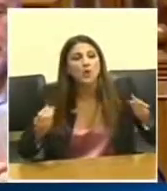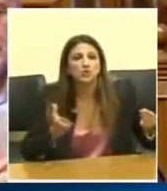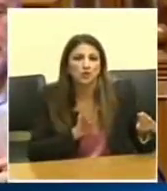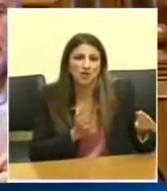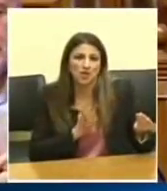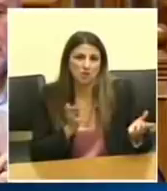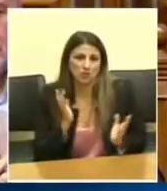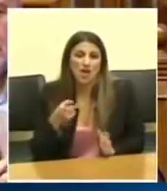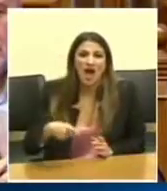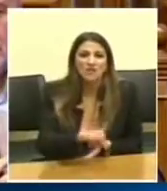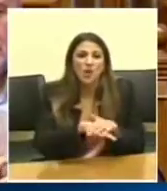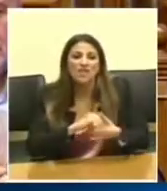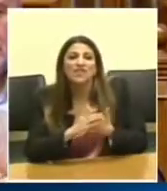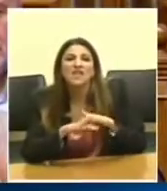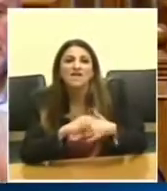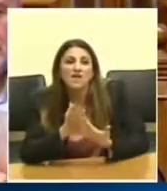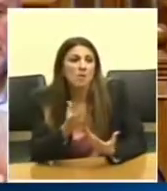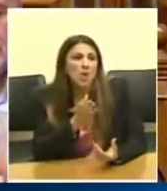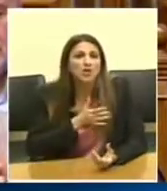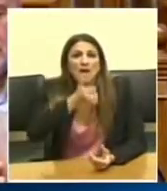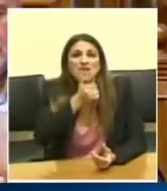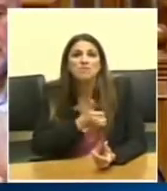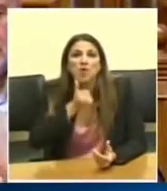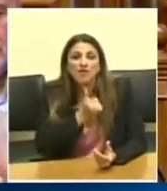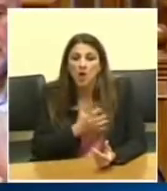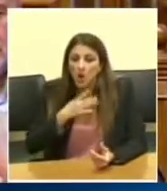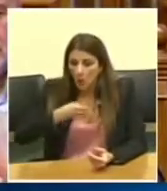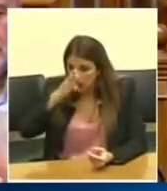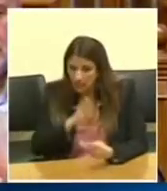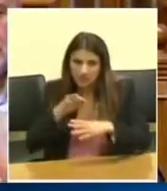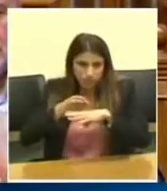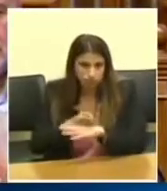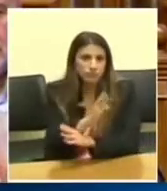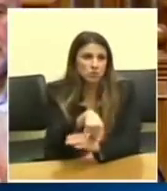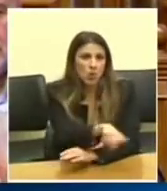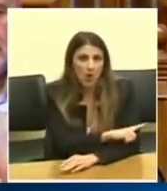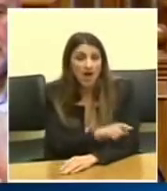το κόσμος, οι πολλοί που υποφέρουν και βγαίνουν από την κρίση, για αυτά θα συζητήσουμε. Και